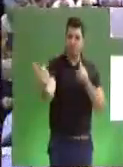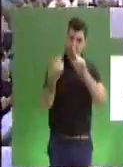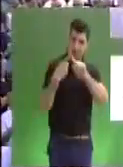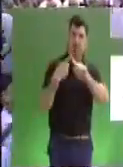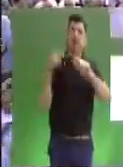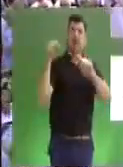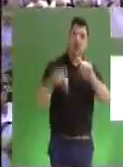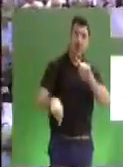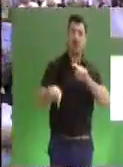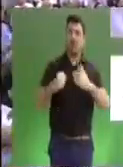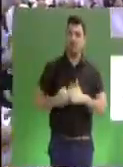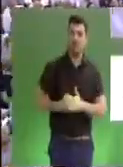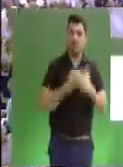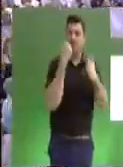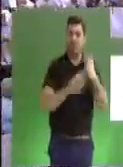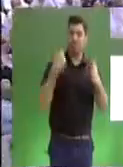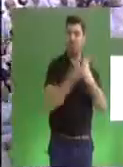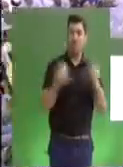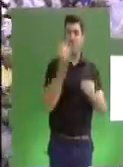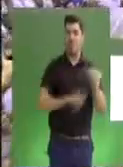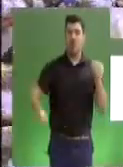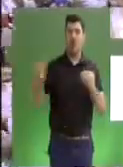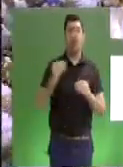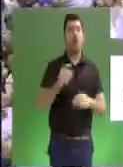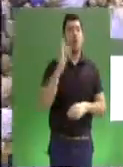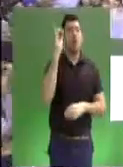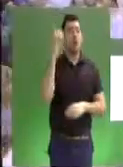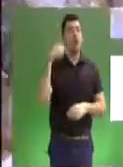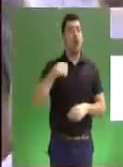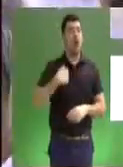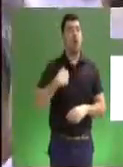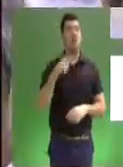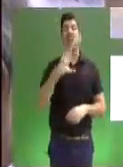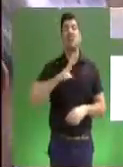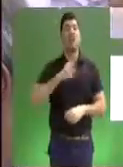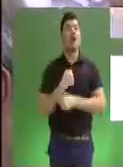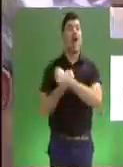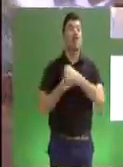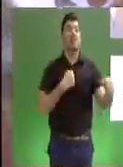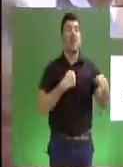ΣΥΡΙΖΑ. Αυτούς τους χαρίσουμε εκεί που πήγαν. Δεν τους στέλνουμε πίσω.